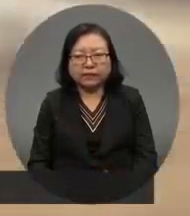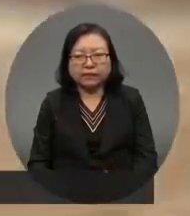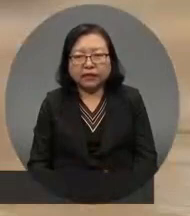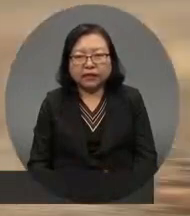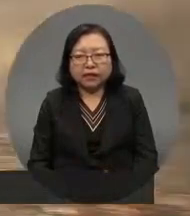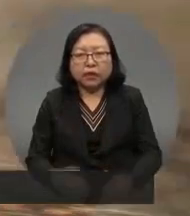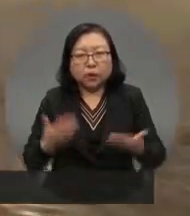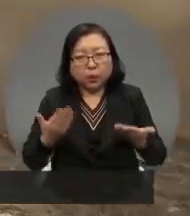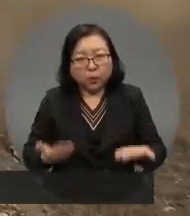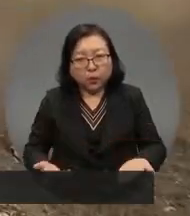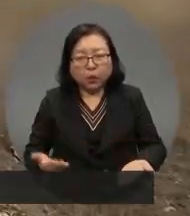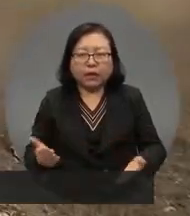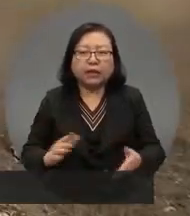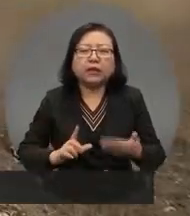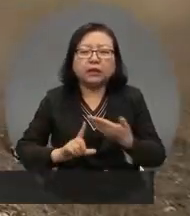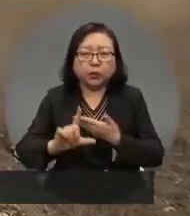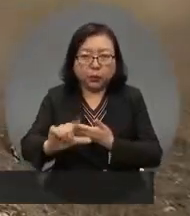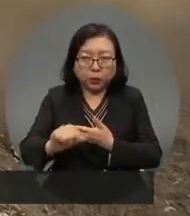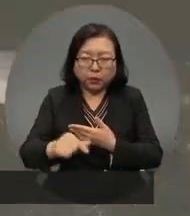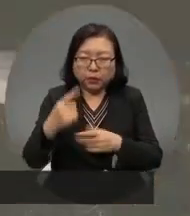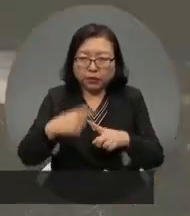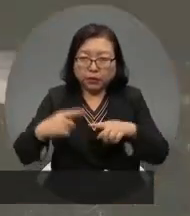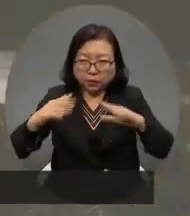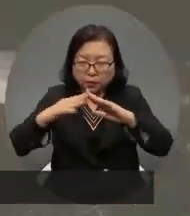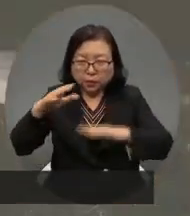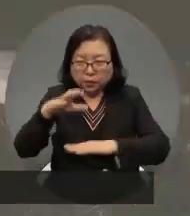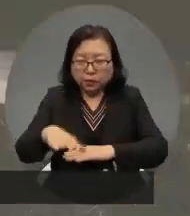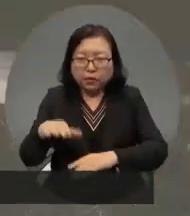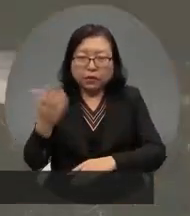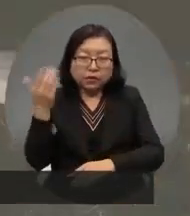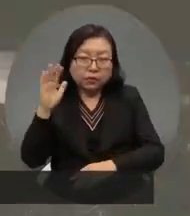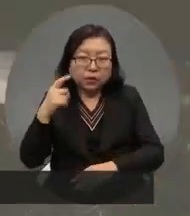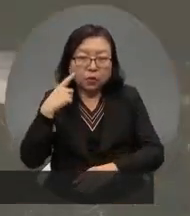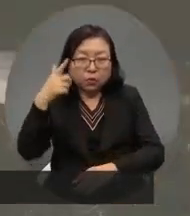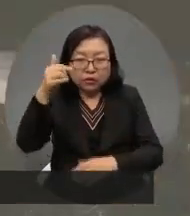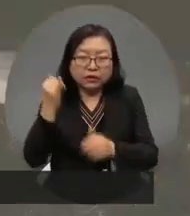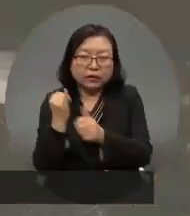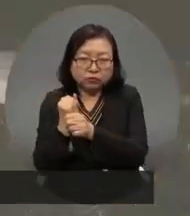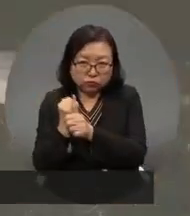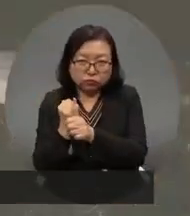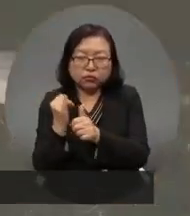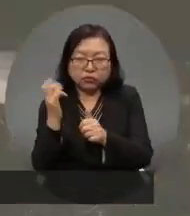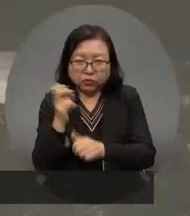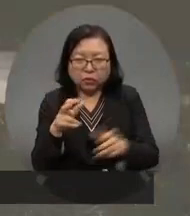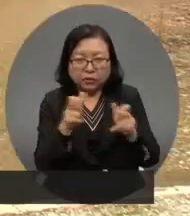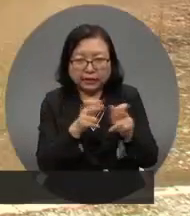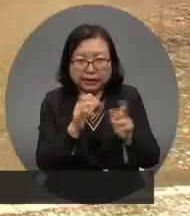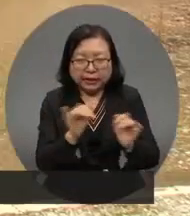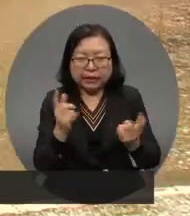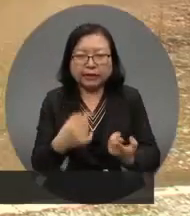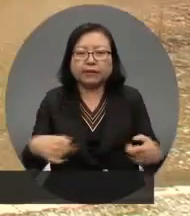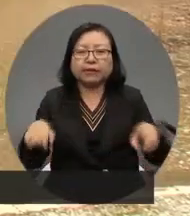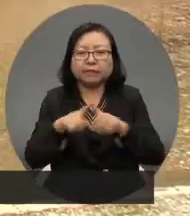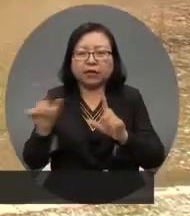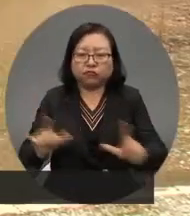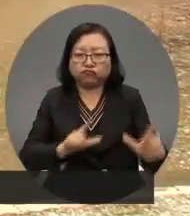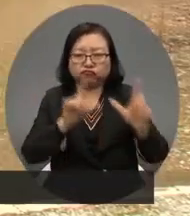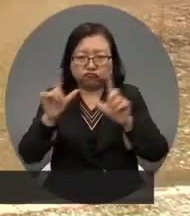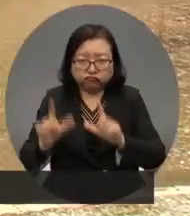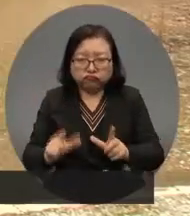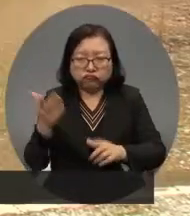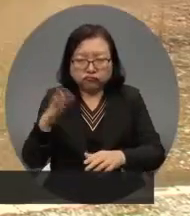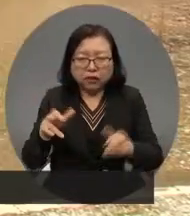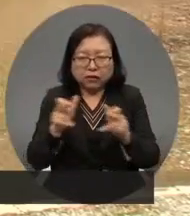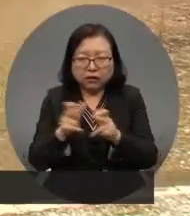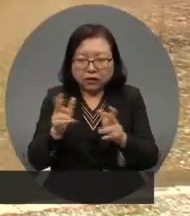조용한 시골 마을의 한 교회. 이 교회에서는 최근 목사 부부와 장애인들이 함께 생활했습니다. 그런데 장애인 한